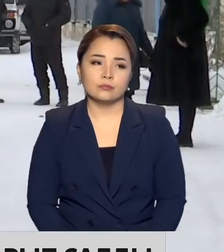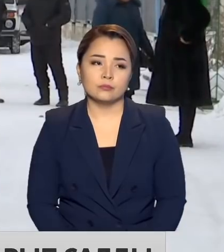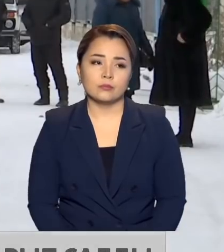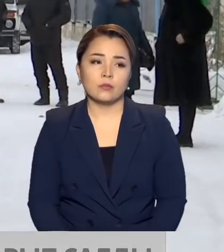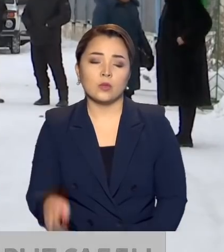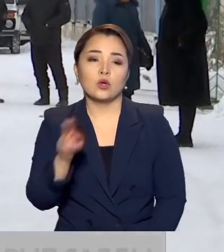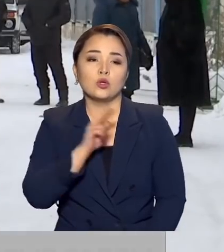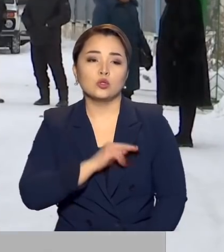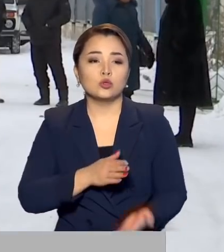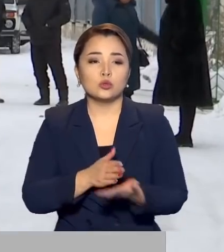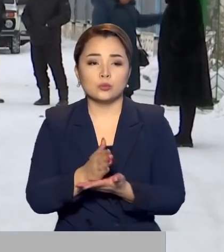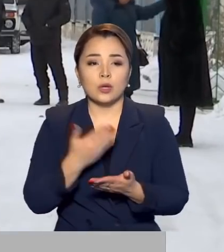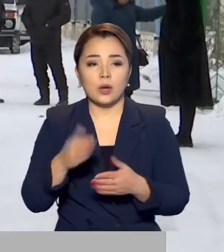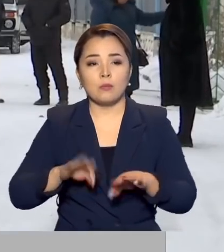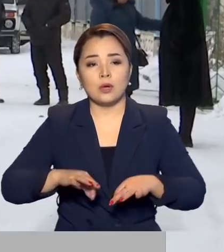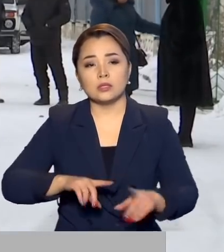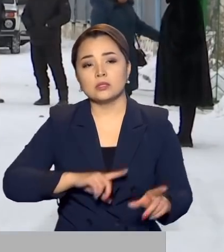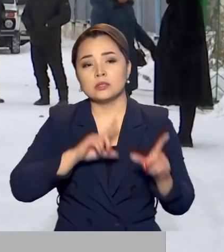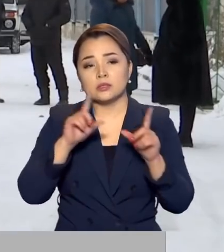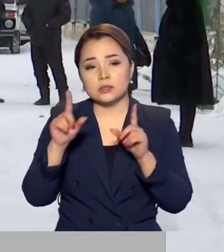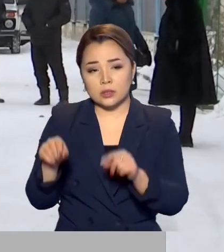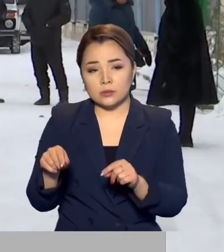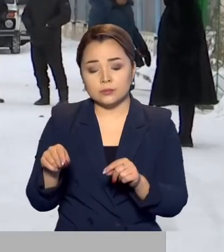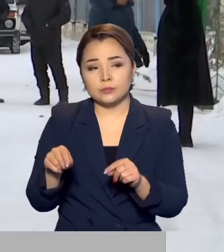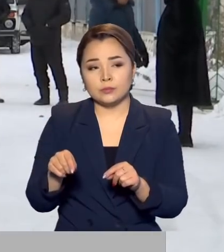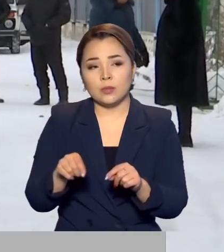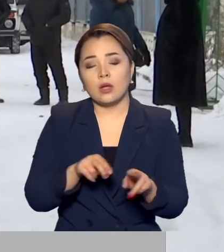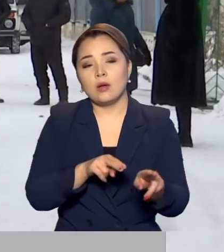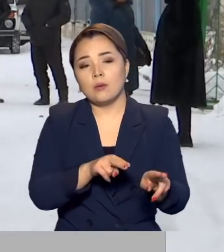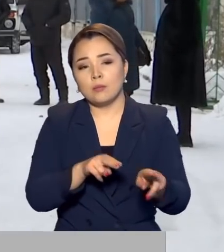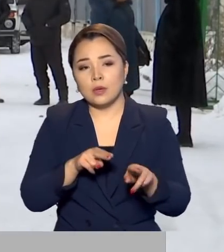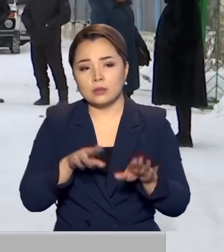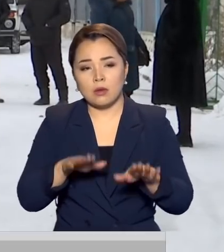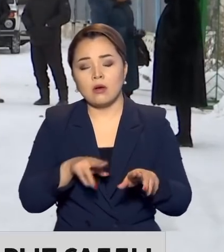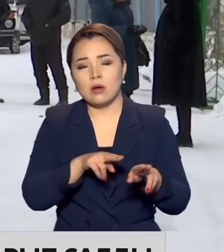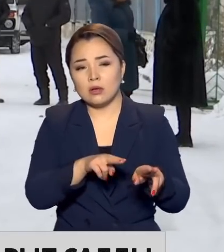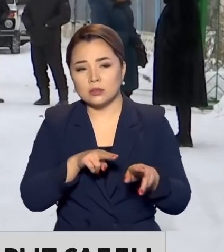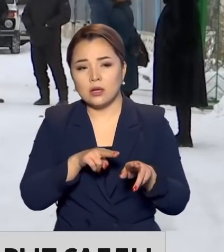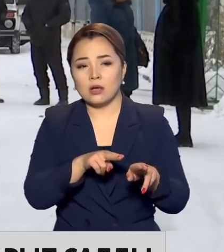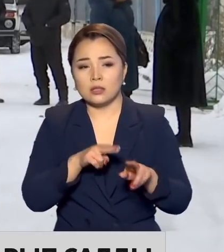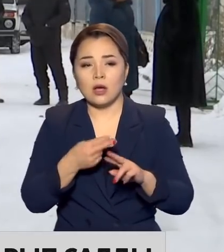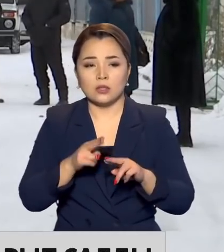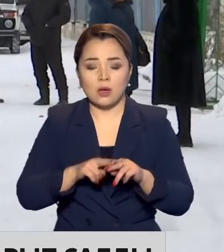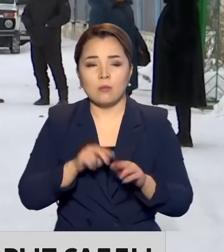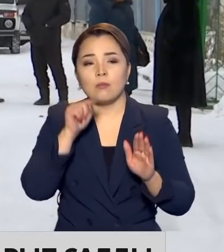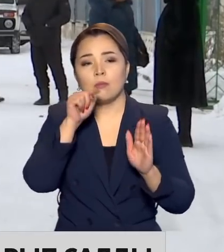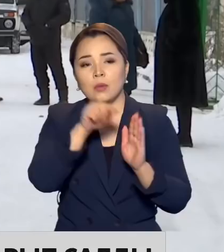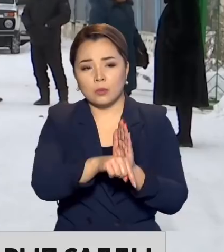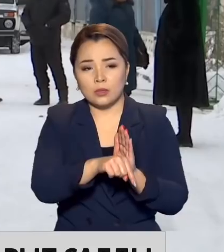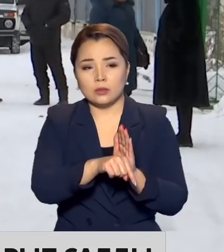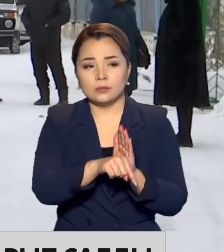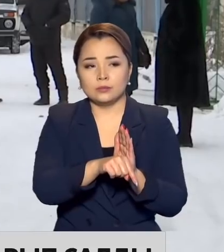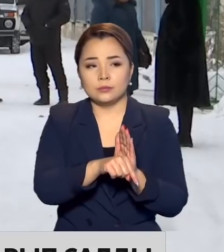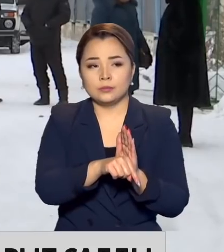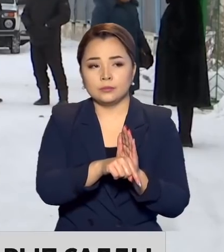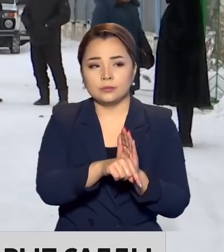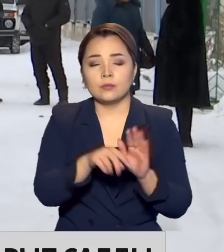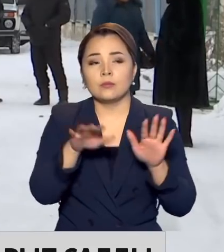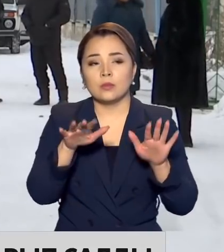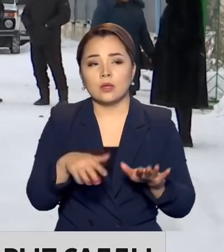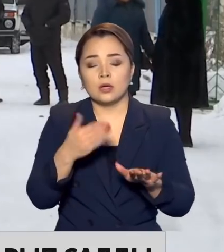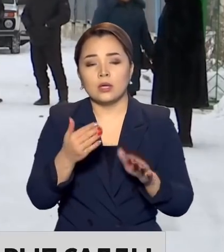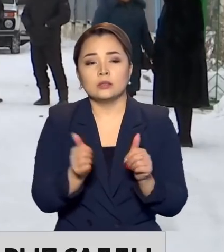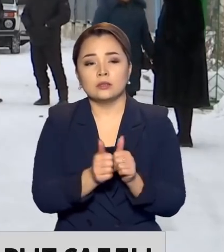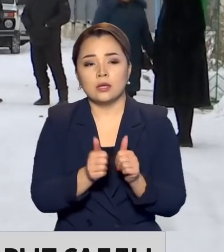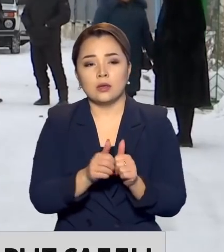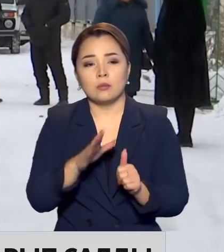Жұмысын жасап жүрген кезде машинамен кетіп бара жатқанда машинадан атқан дейді. Қайта-қайта ата берген, ата берген, содан попали. Сол қасында тағы